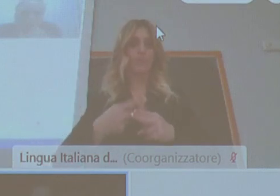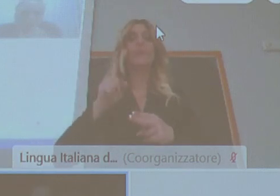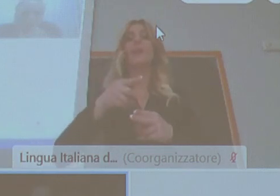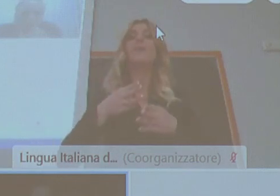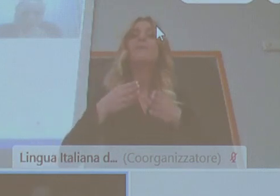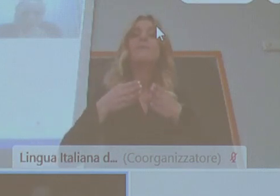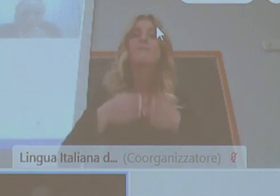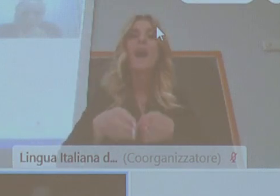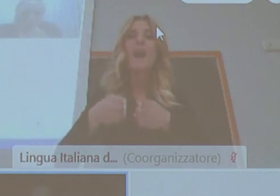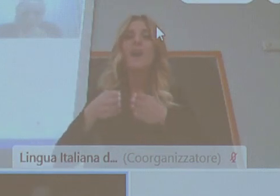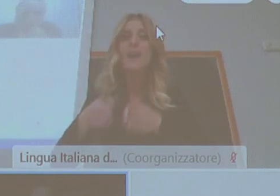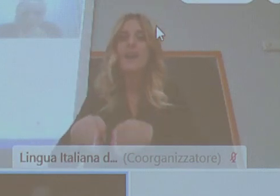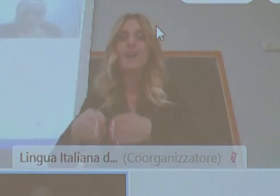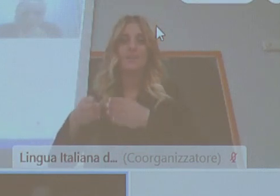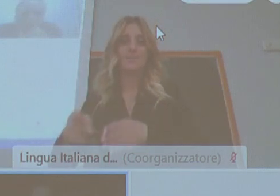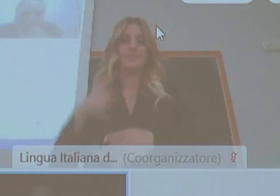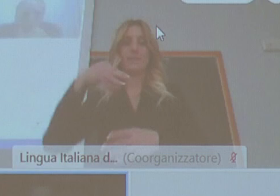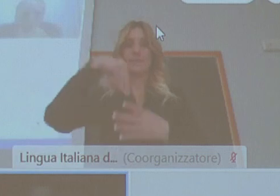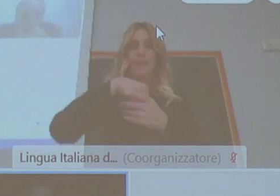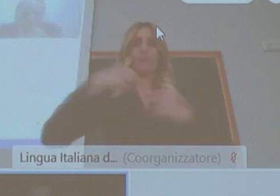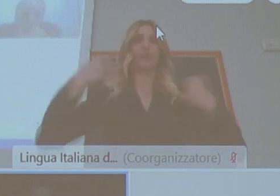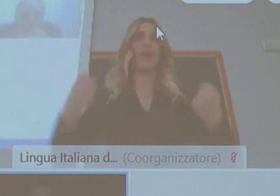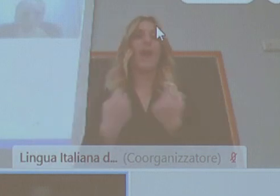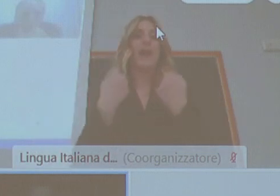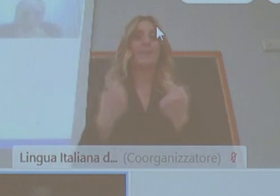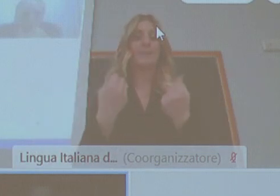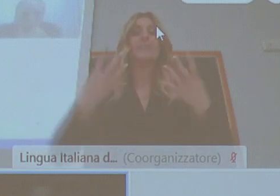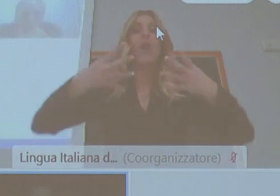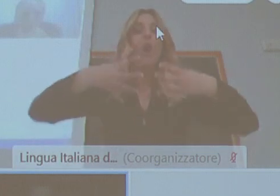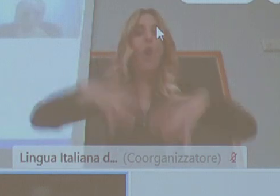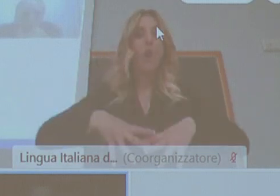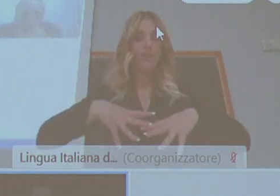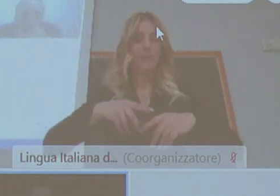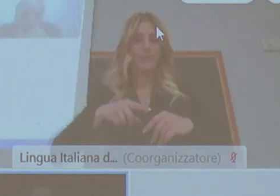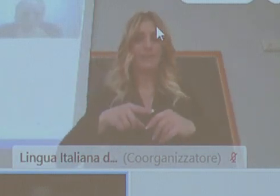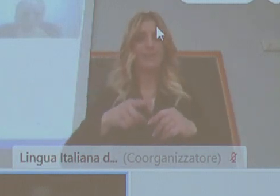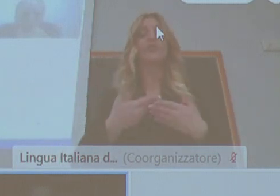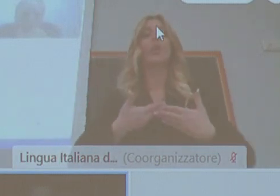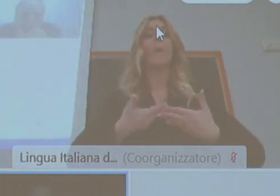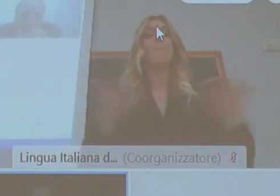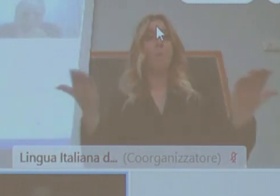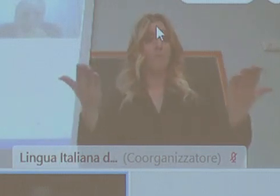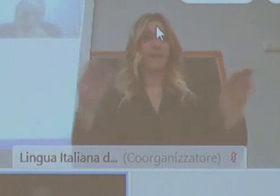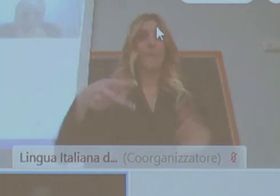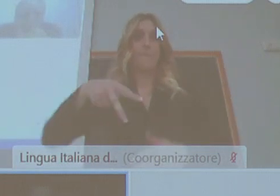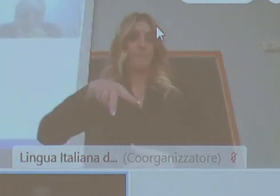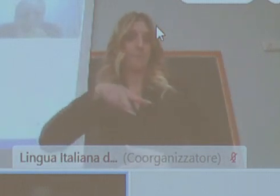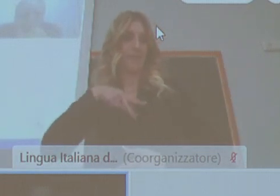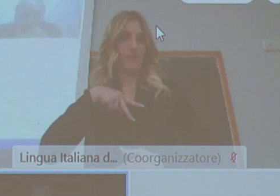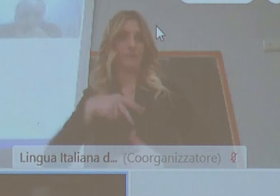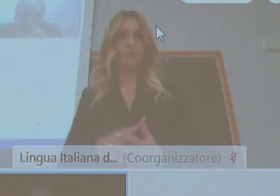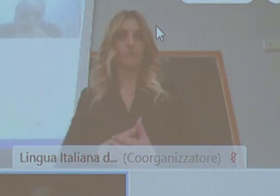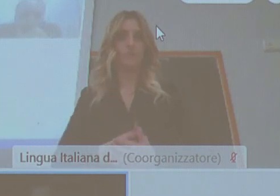fasi dell'attività all'interno proprio delle organizzazioni pubbliche e private.